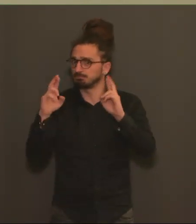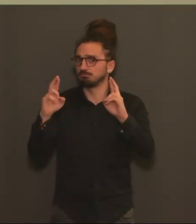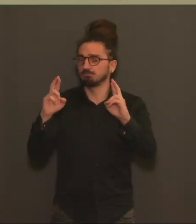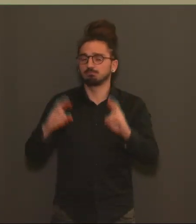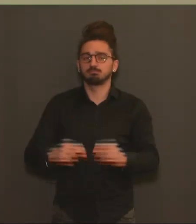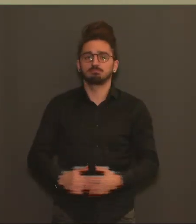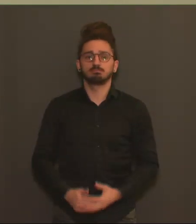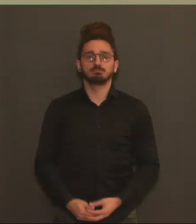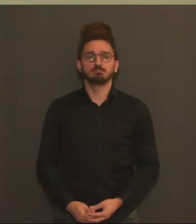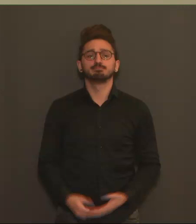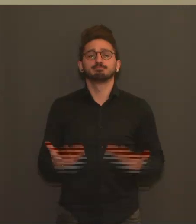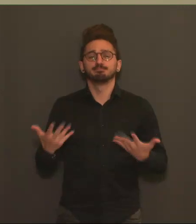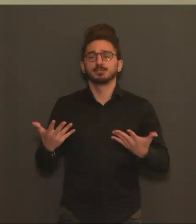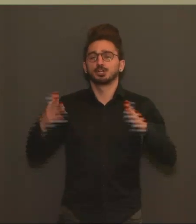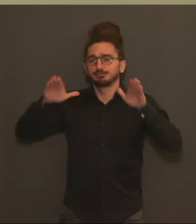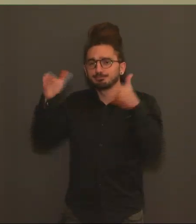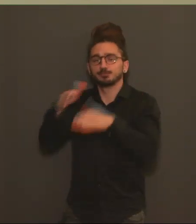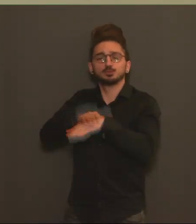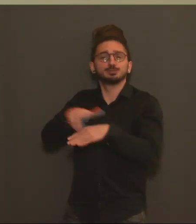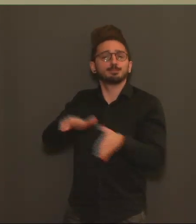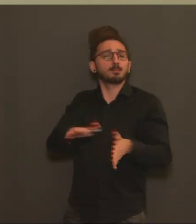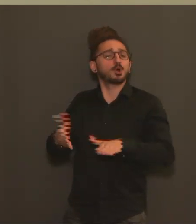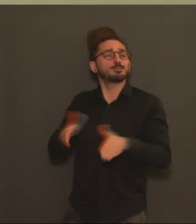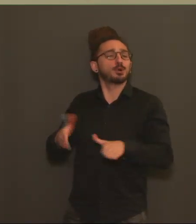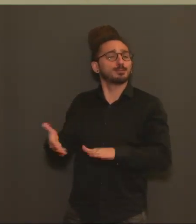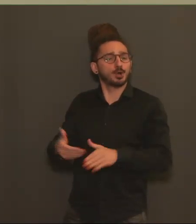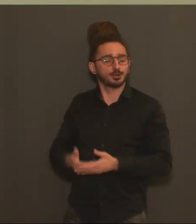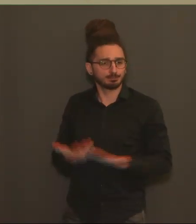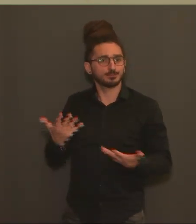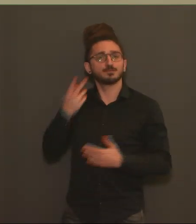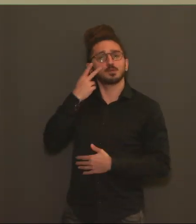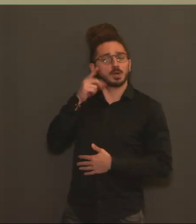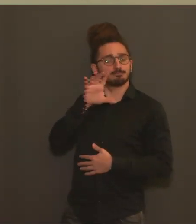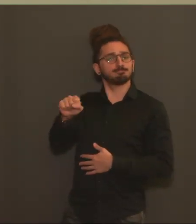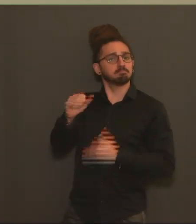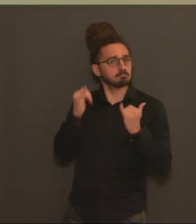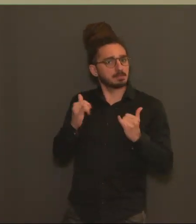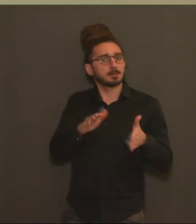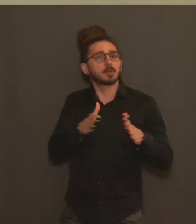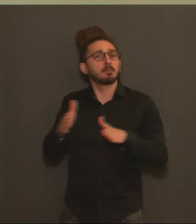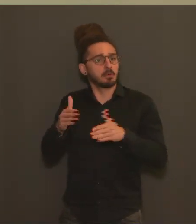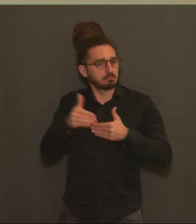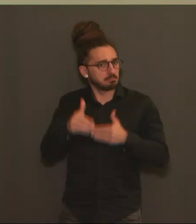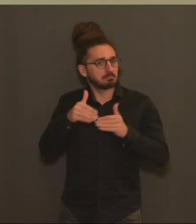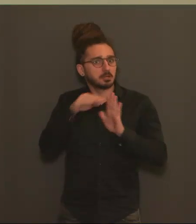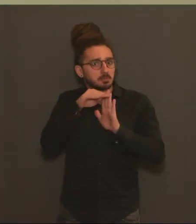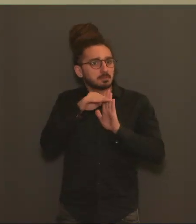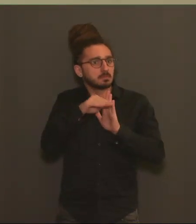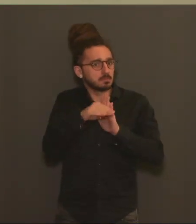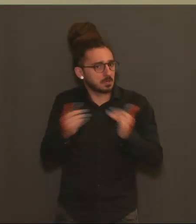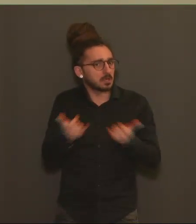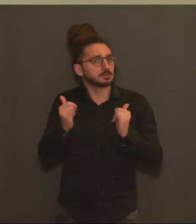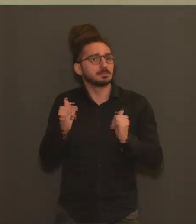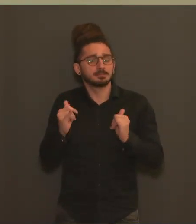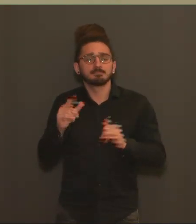décès, on se rend compte que les décès continuent à diminuer, mais avec des tendances très différentes selon qu'on voit ce qui